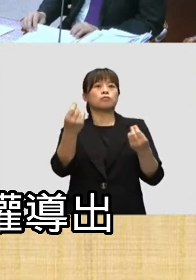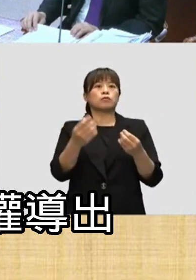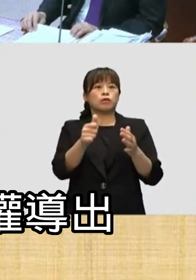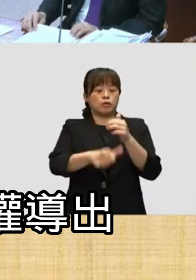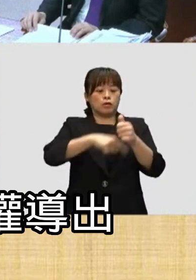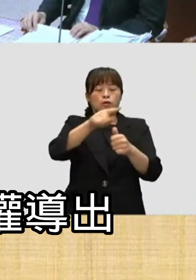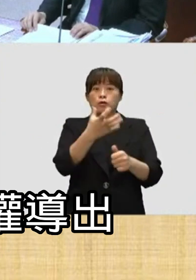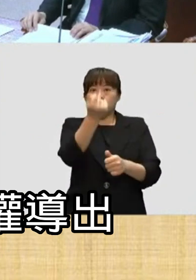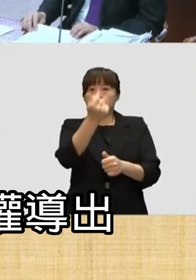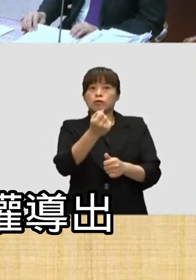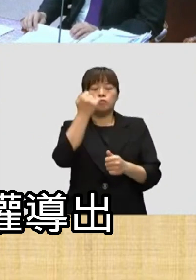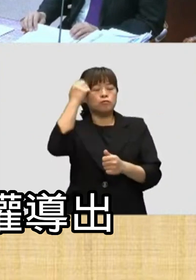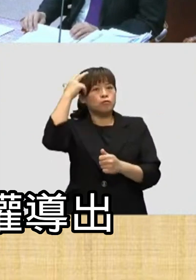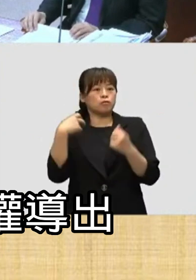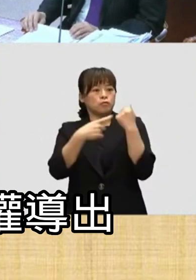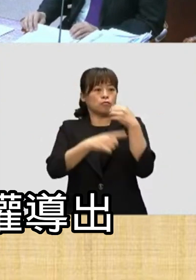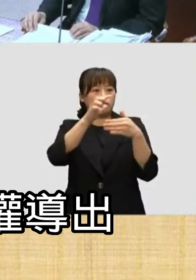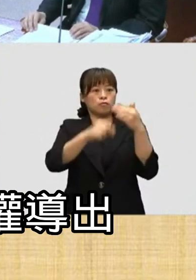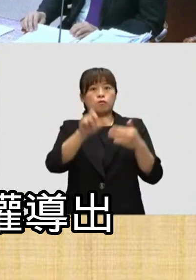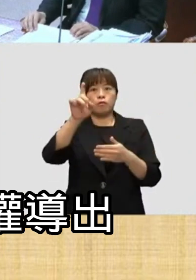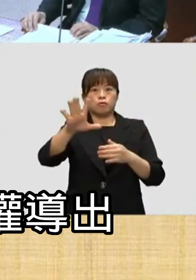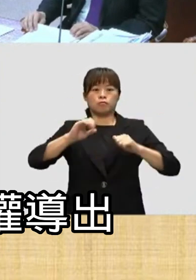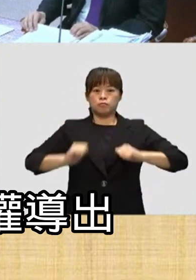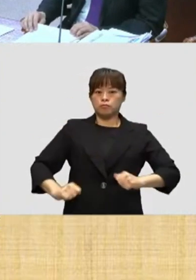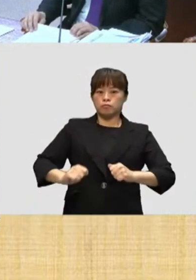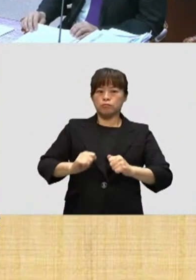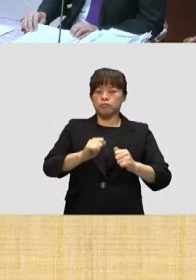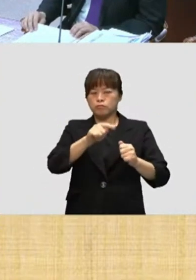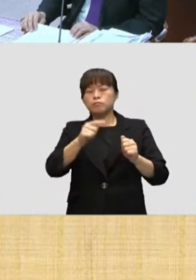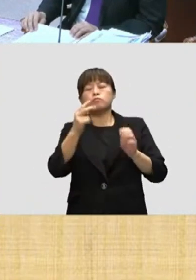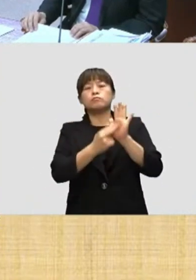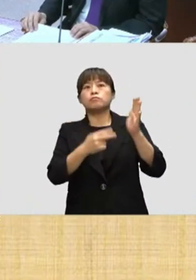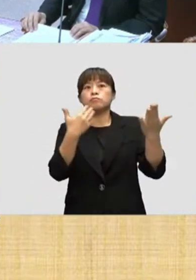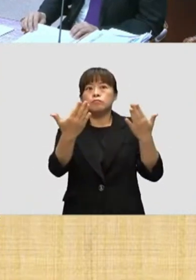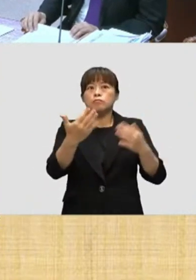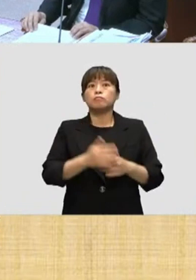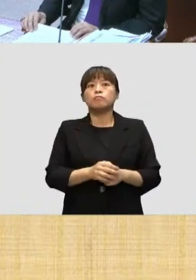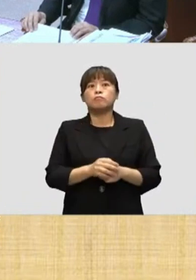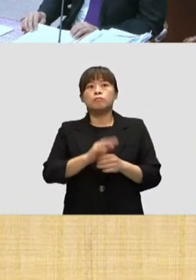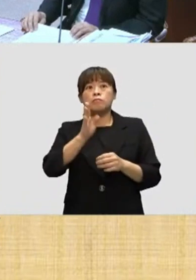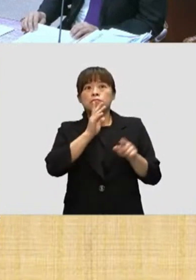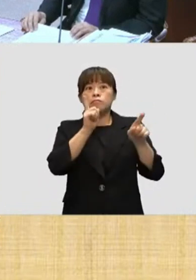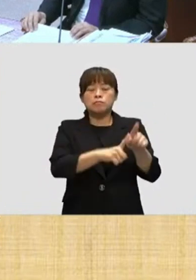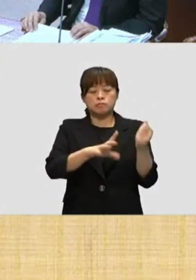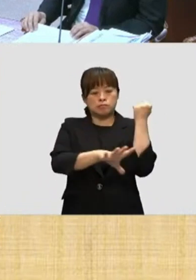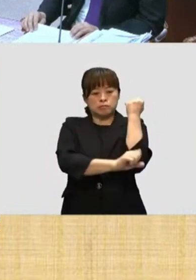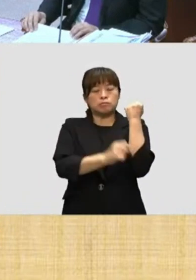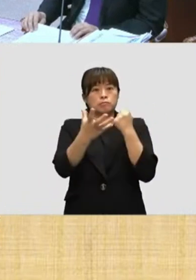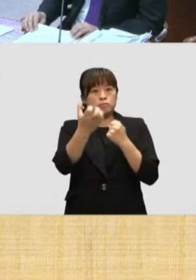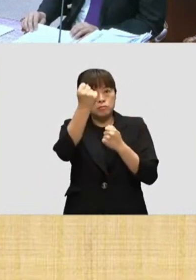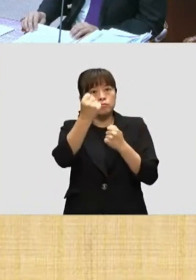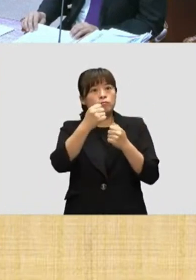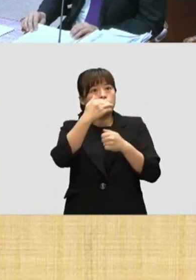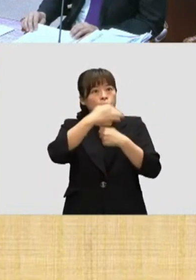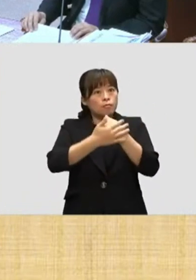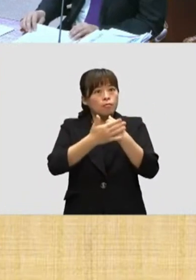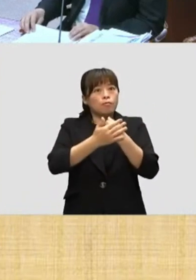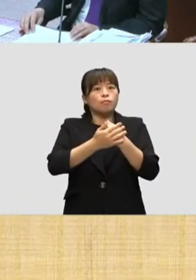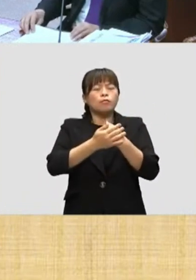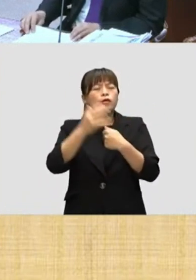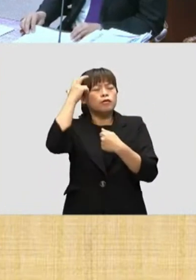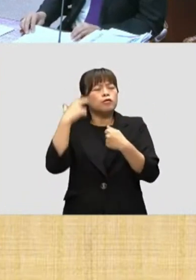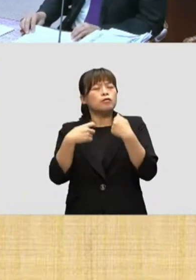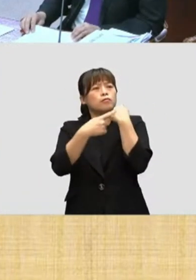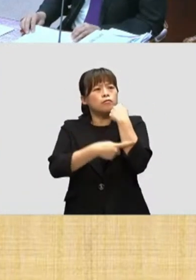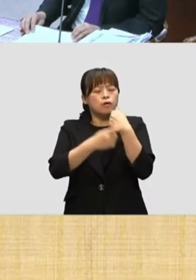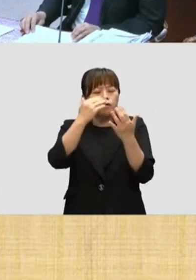权可以由宪法第15条生存权导出，但是依照基本权保障体系，宪法列举的